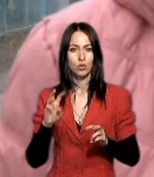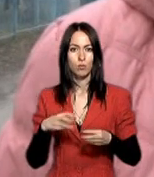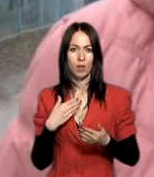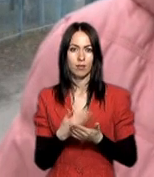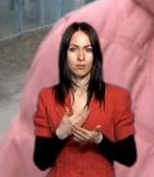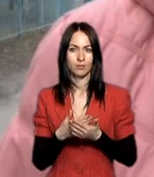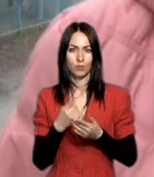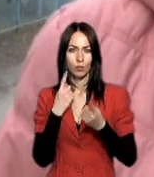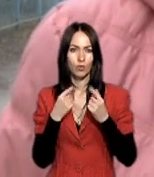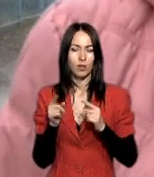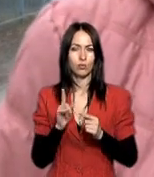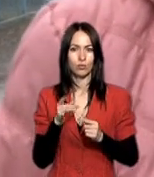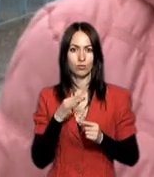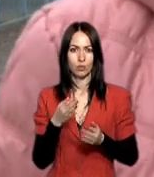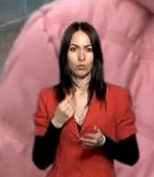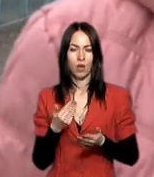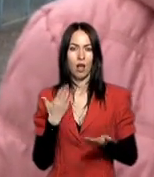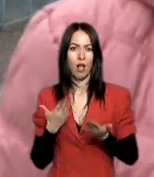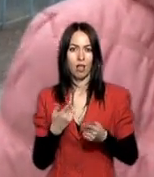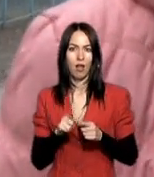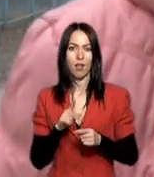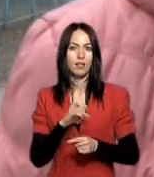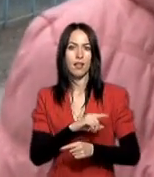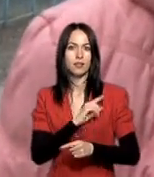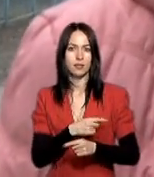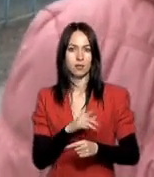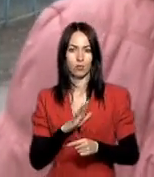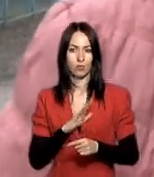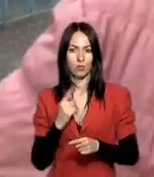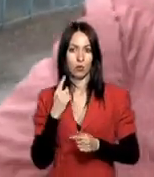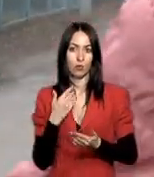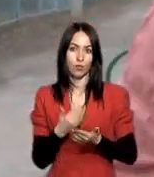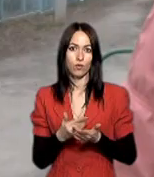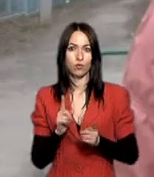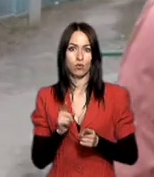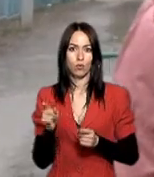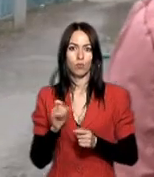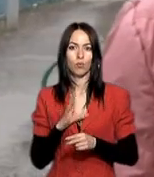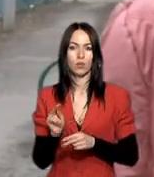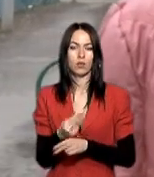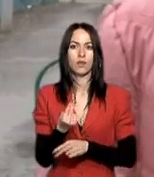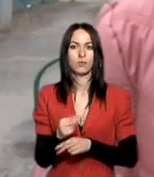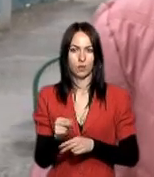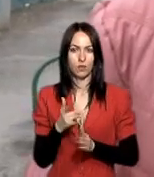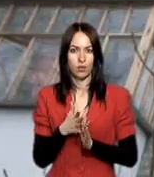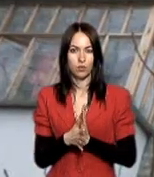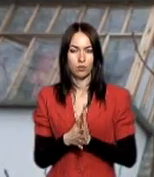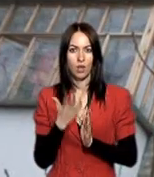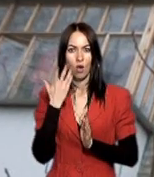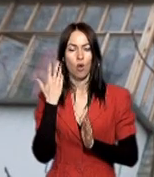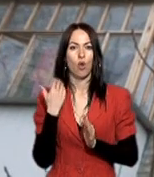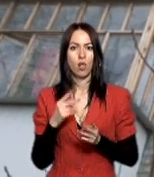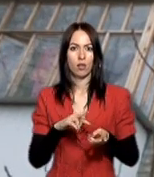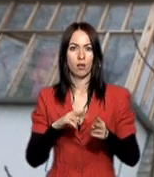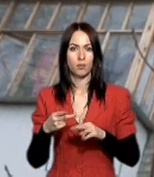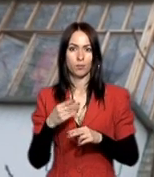ніби скавчала, чи як сказати. Але це не настільки боляче. Таке враження, що її дресирували, розумієте? Коли переселився,